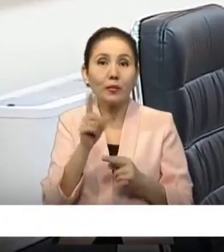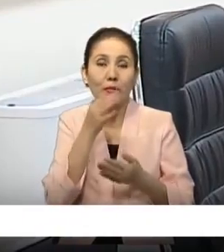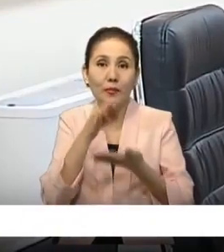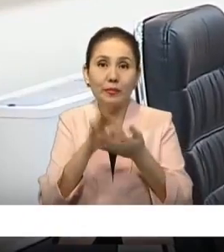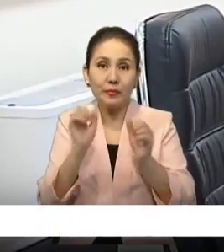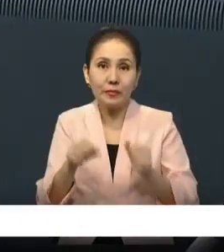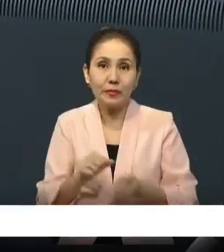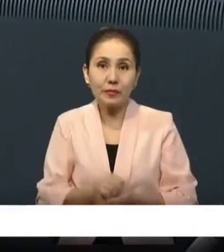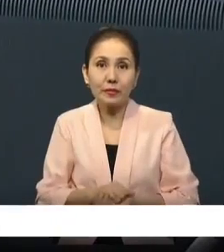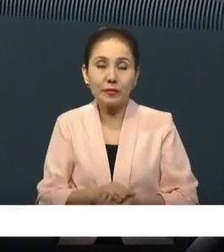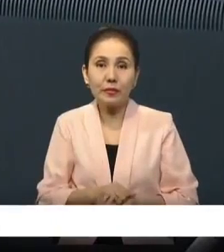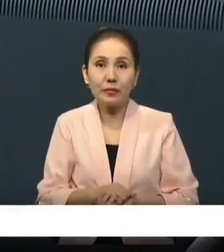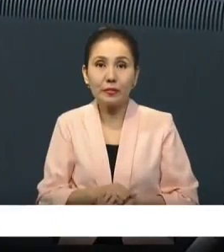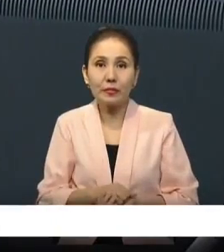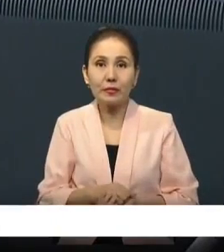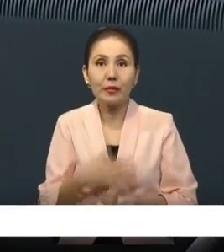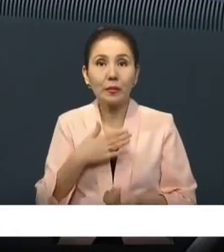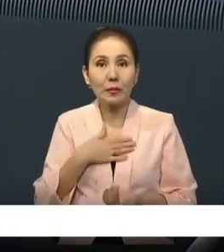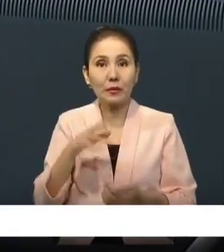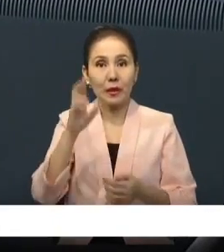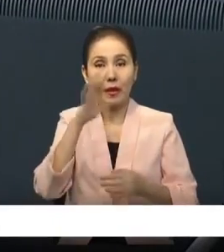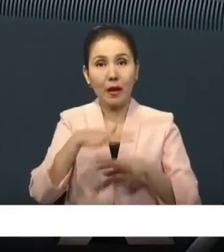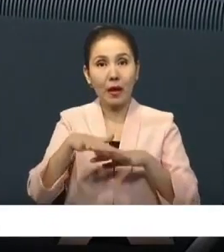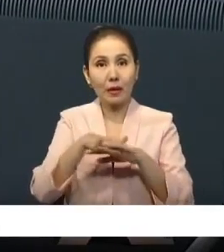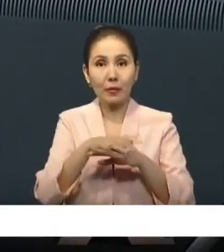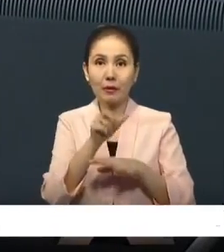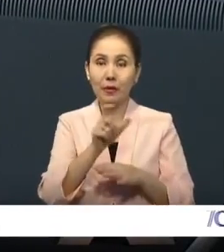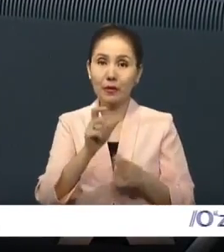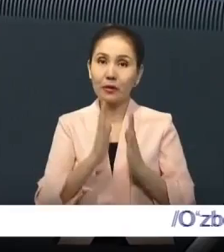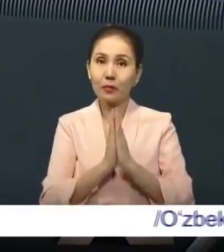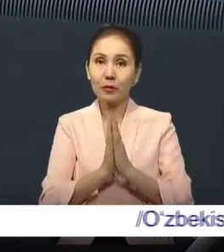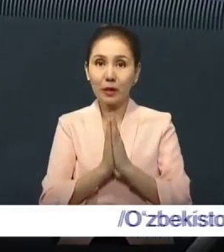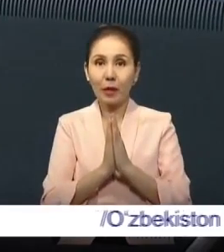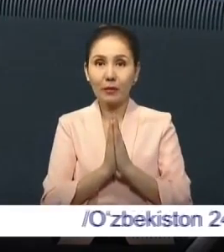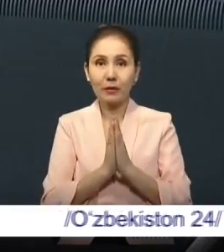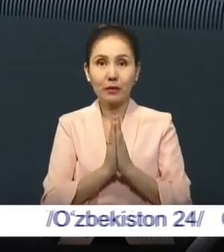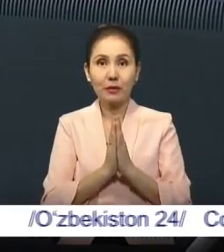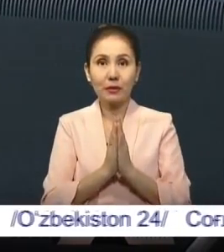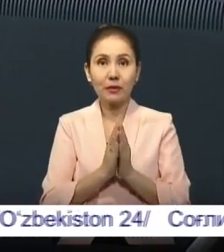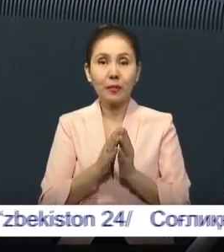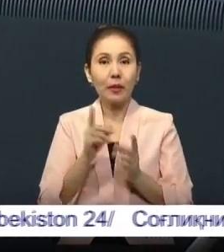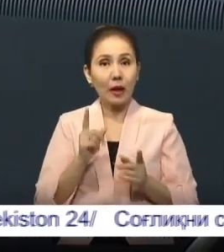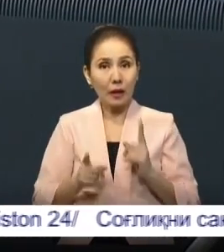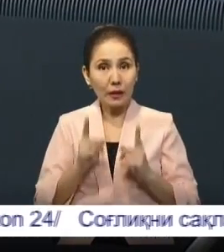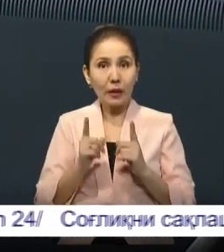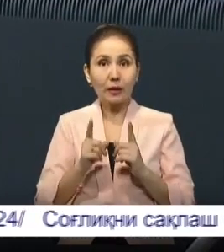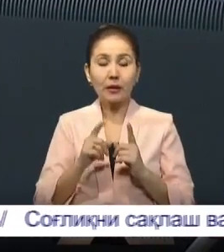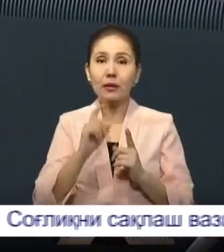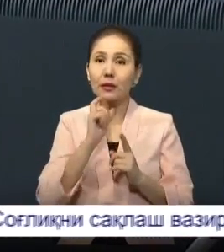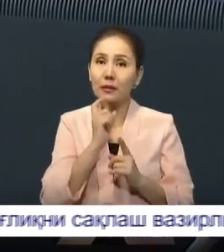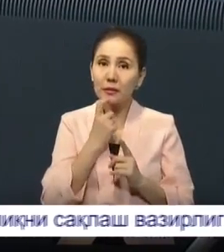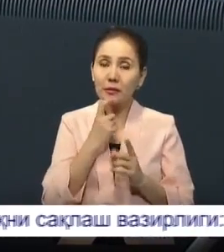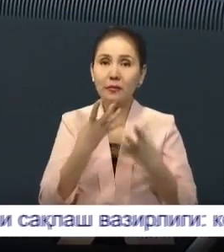bo'lasiz? Biz xalqimizdan, aholidan iltimos qilgan bo'lardik. Haqiqatda